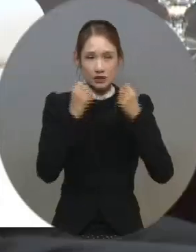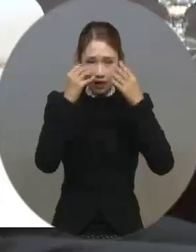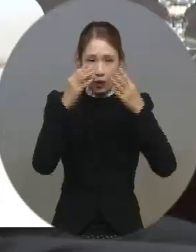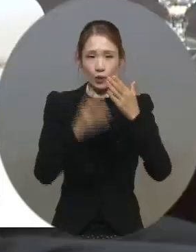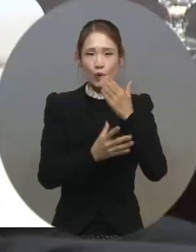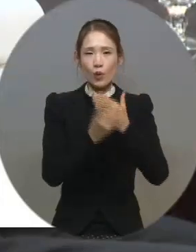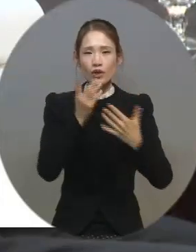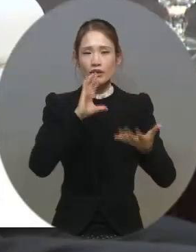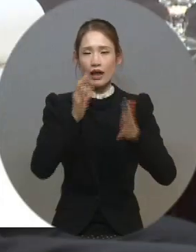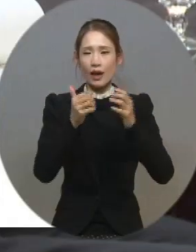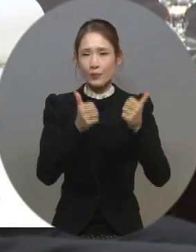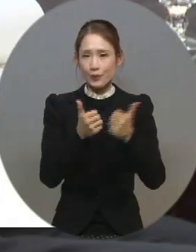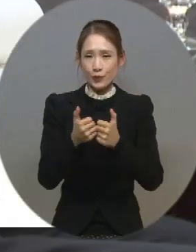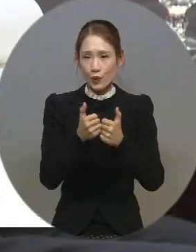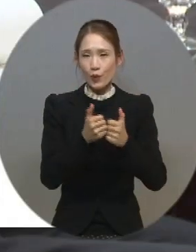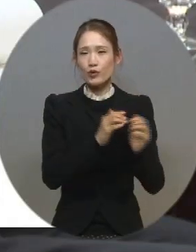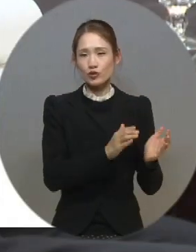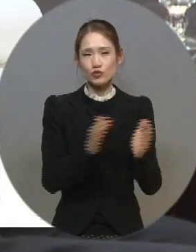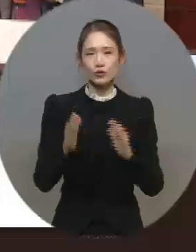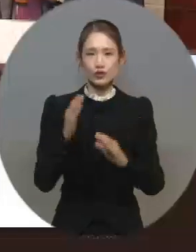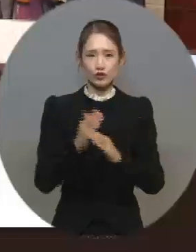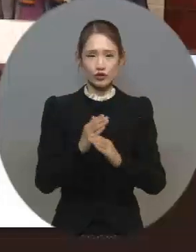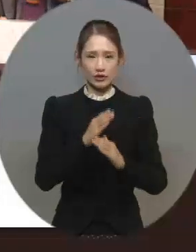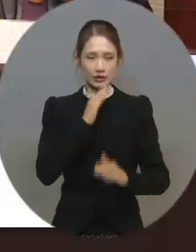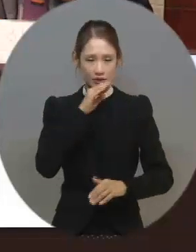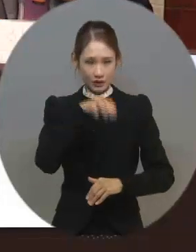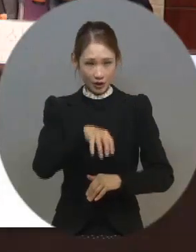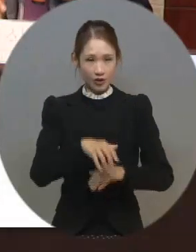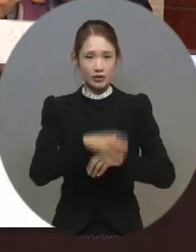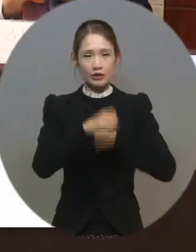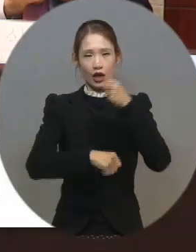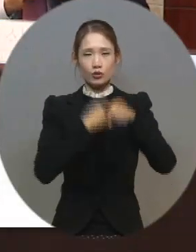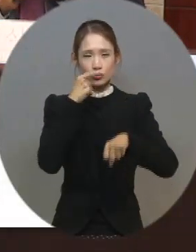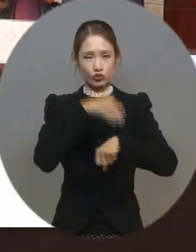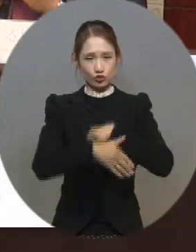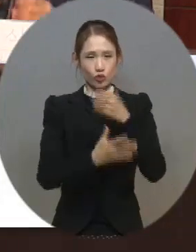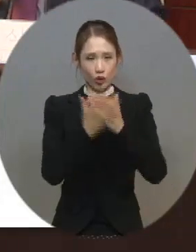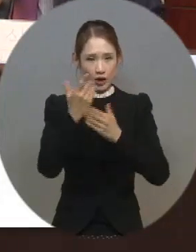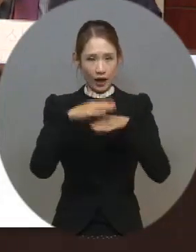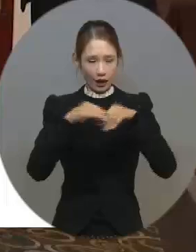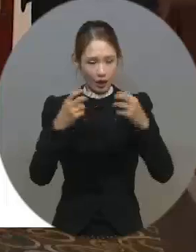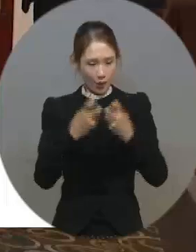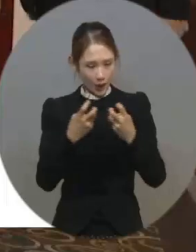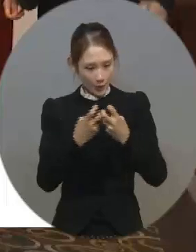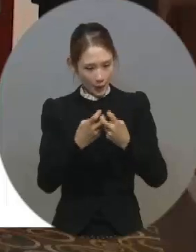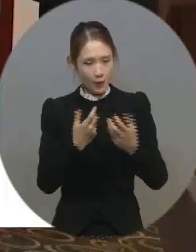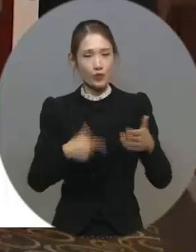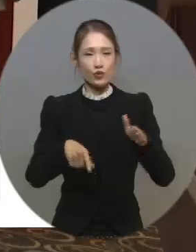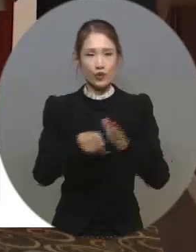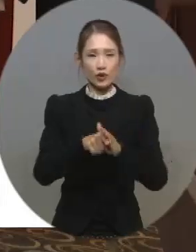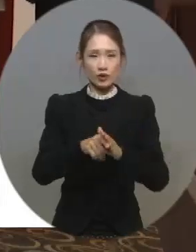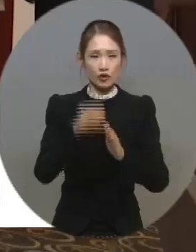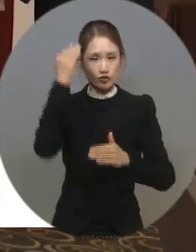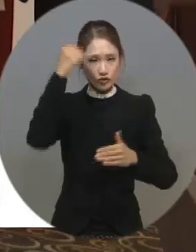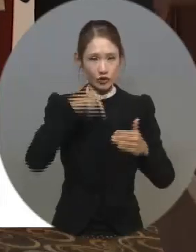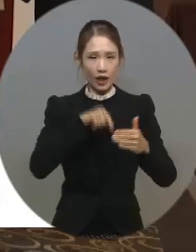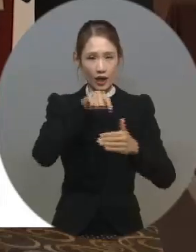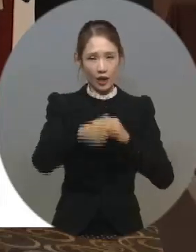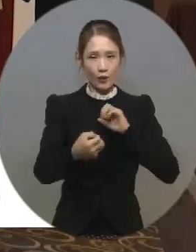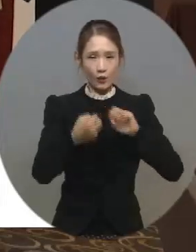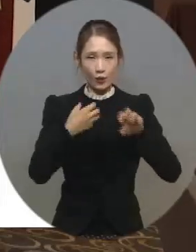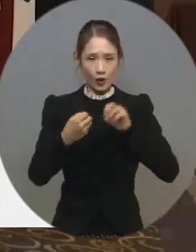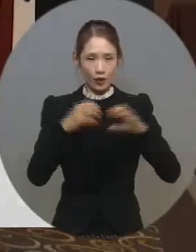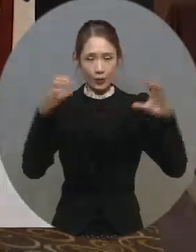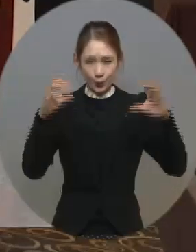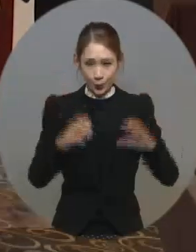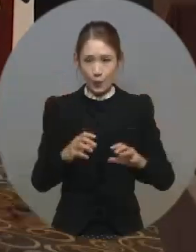중이라면서 북한의 실질적 변화를 견인하고 자유민주주의 통일의 해법이 될 수 있도록 국내외 호응과 지지를